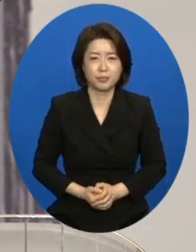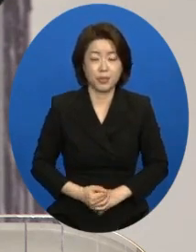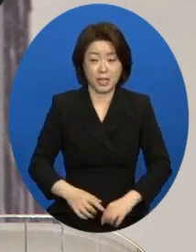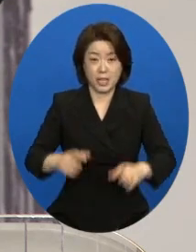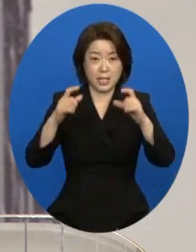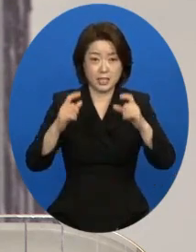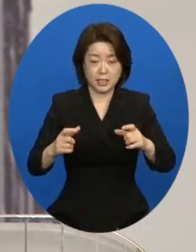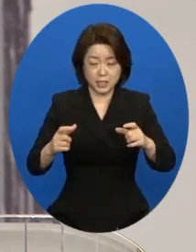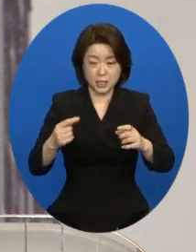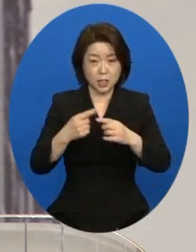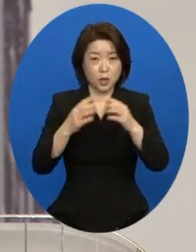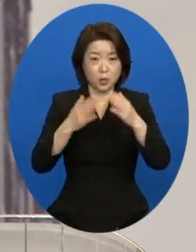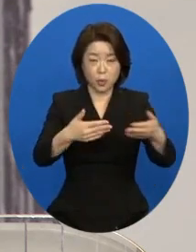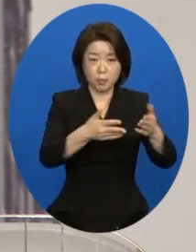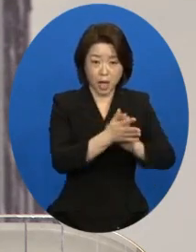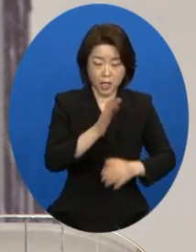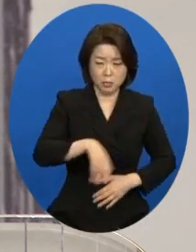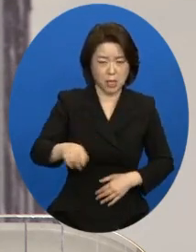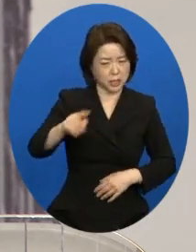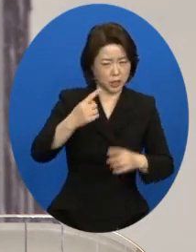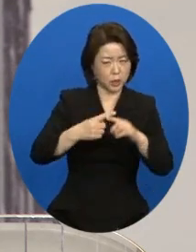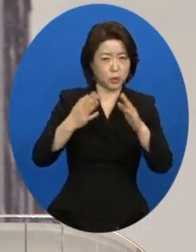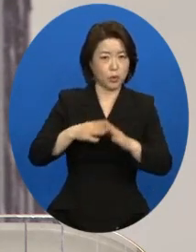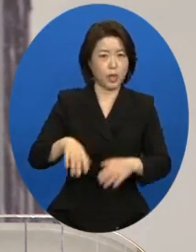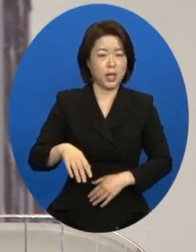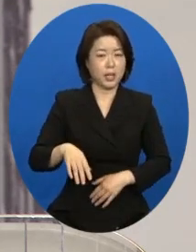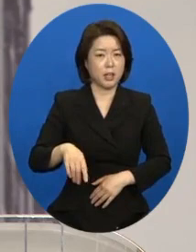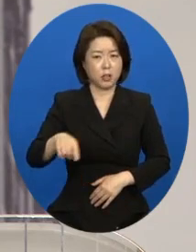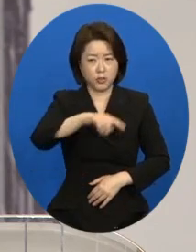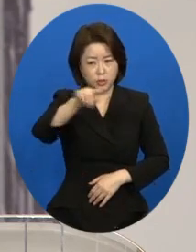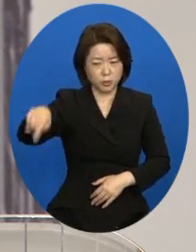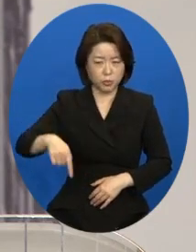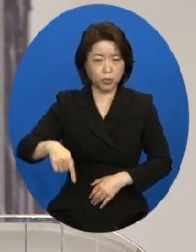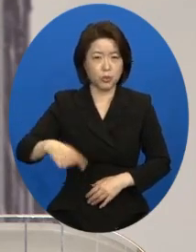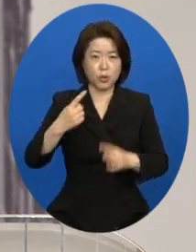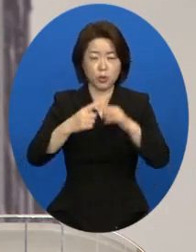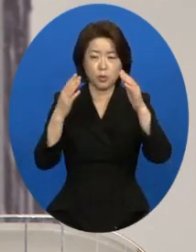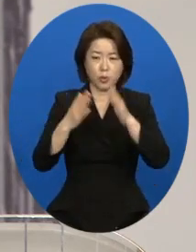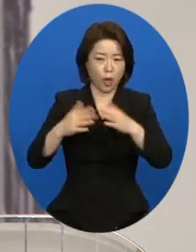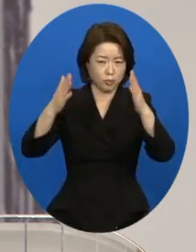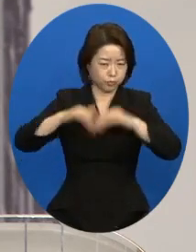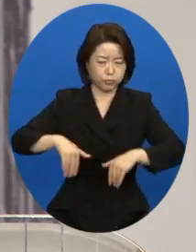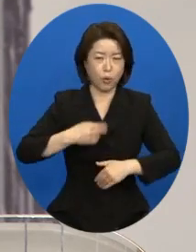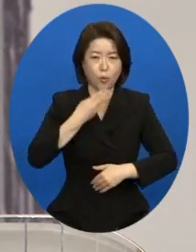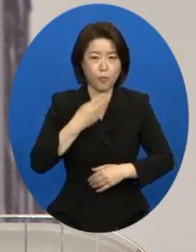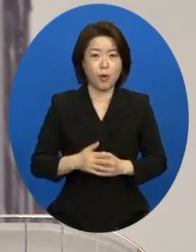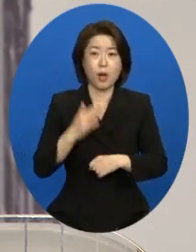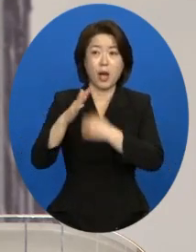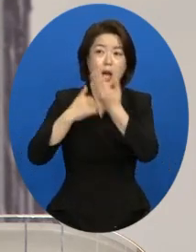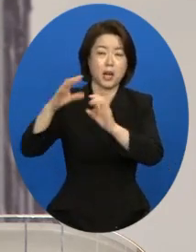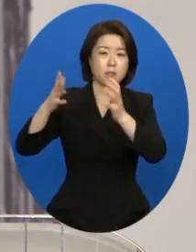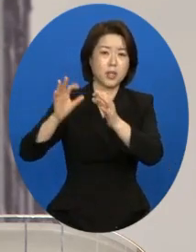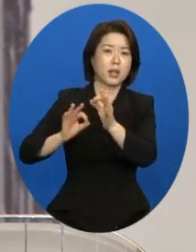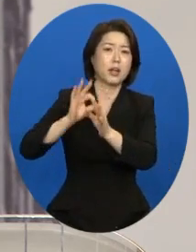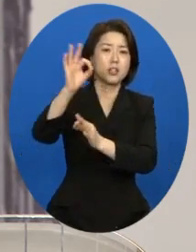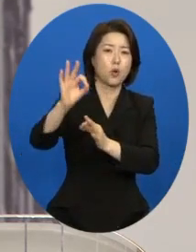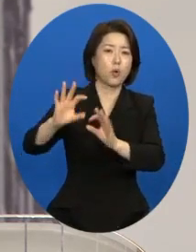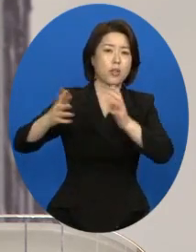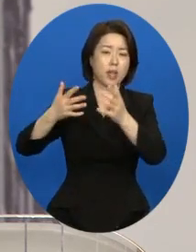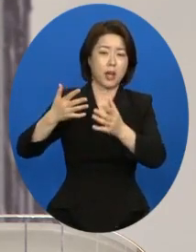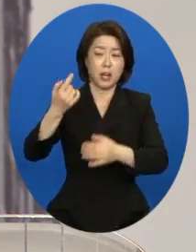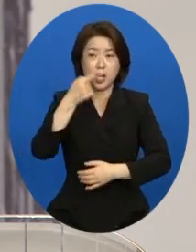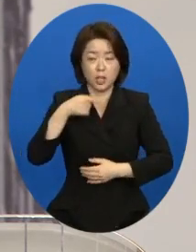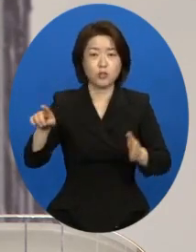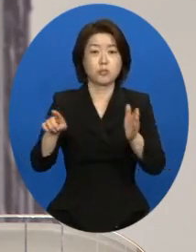지역교회는 닫을 수 있지만 그 교회, 더 철치는 결코 무너지지 않는다는 거예요. 하나님의 나라는 영원한 나라인 줄